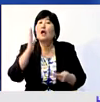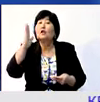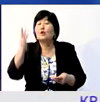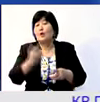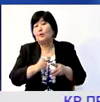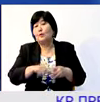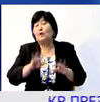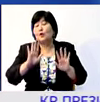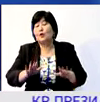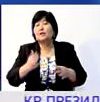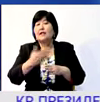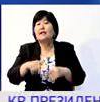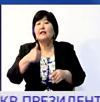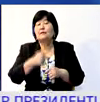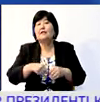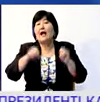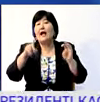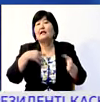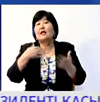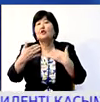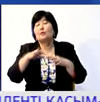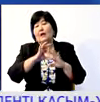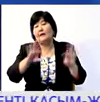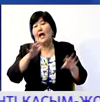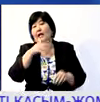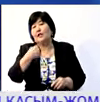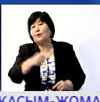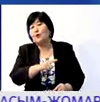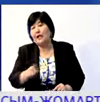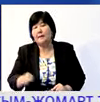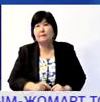туралы құзырлы сала басшысы бізге арнайы берген сұхбатында айтып өтті.